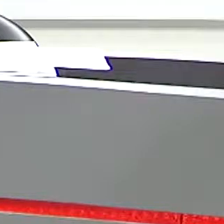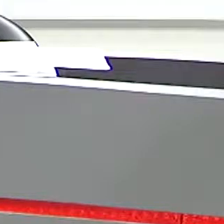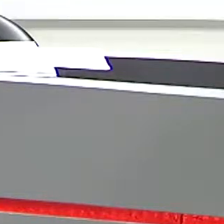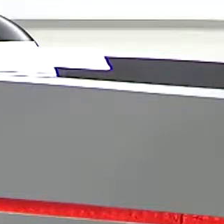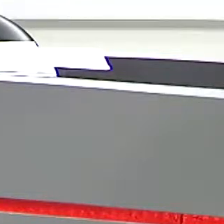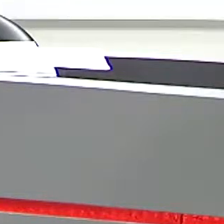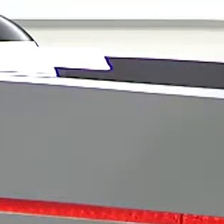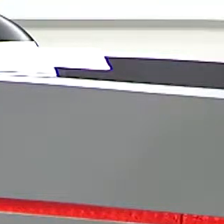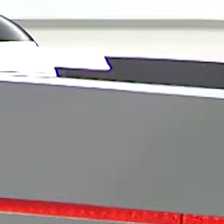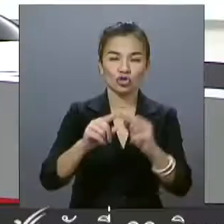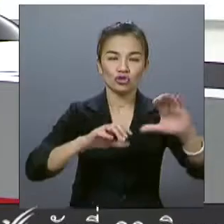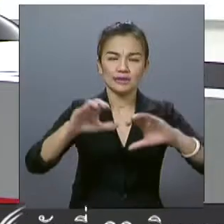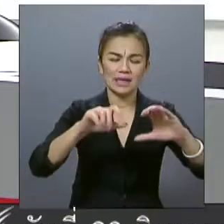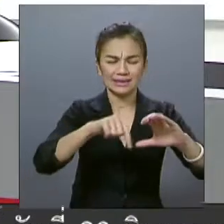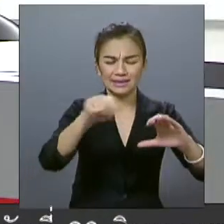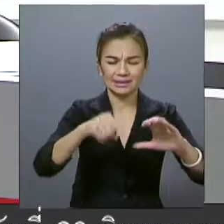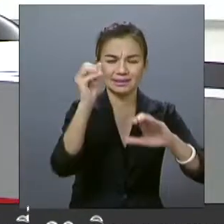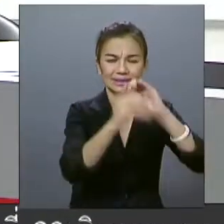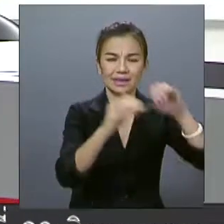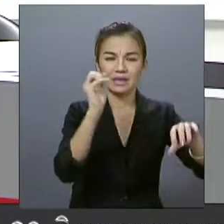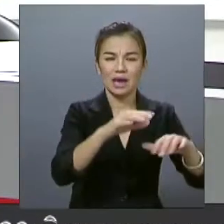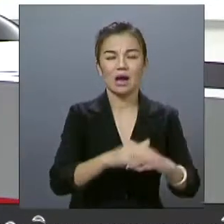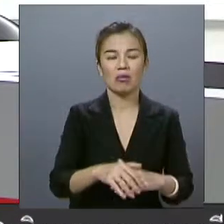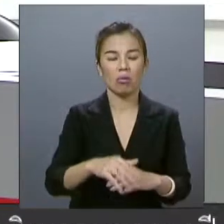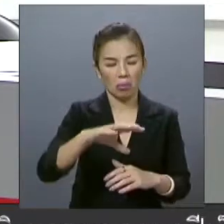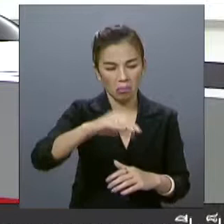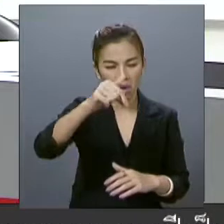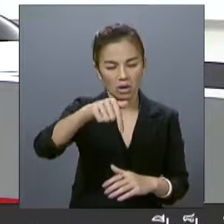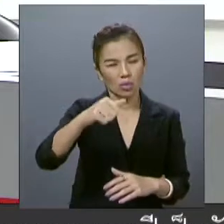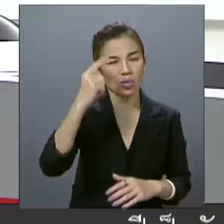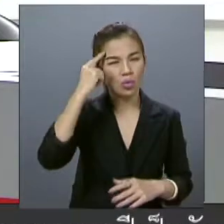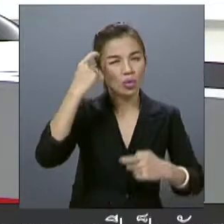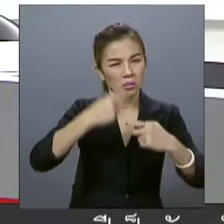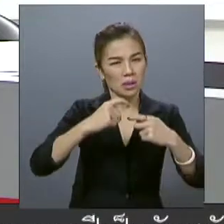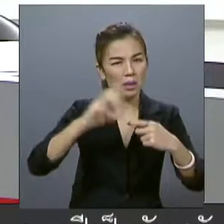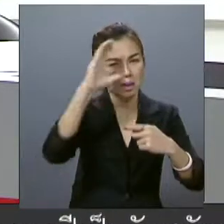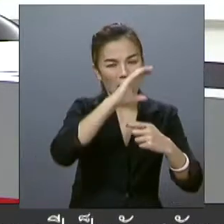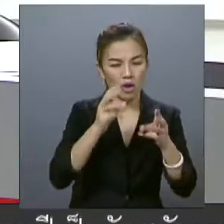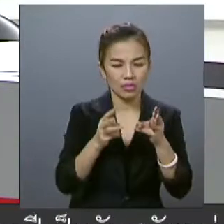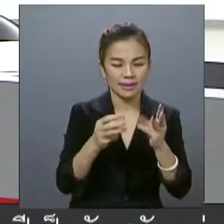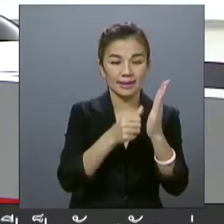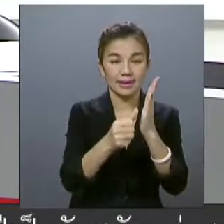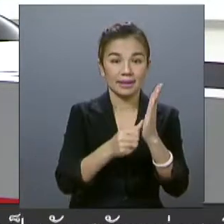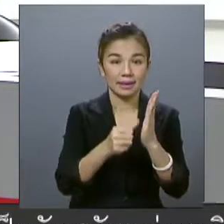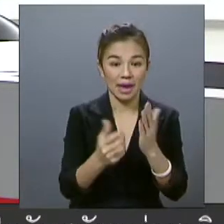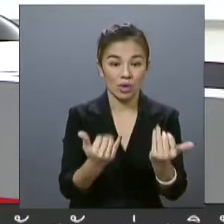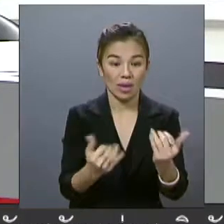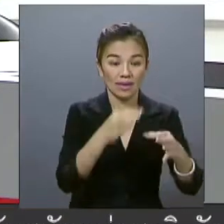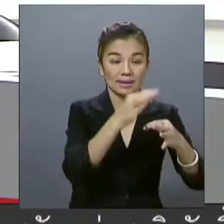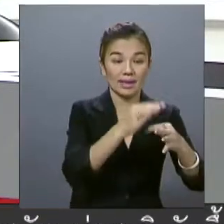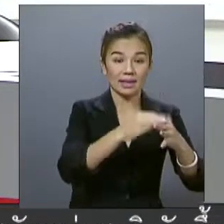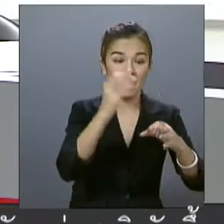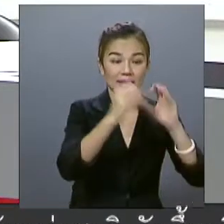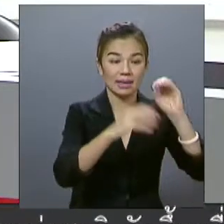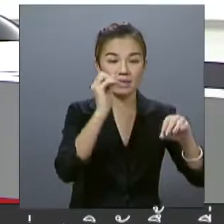ุณผู้ชมครับการจัดการขยะในชุมชนเมืองเป็นโจทย์ที่ยังคงต้องหาทางแก้นะครับมาวันนี้ธนาคารขยะอาจจะไม่ใช่